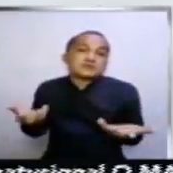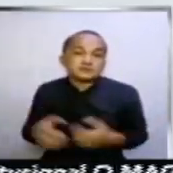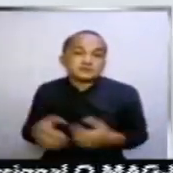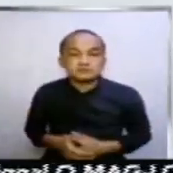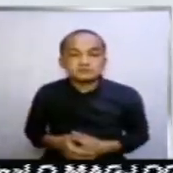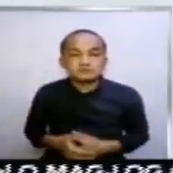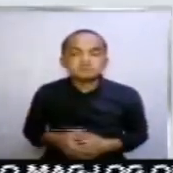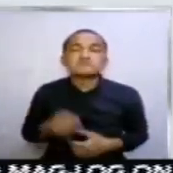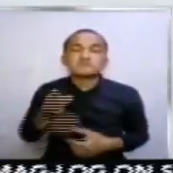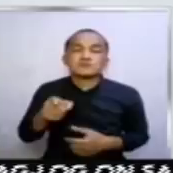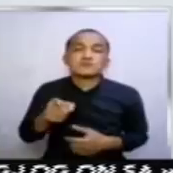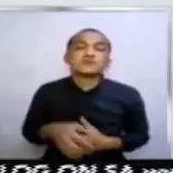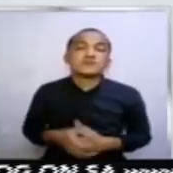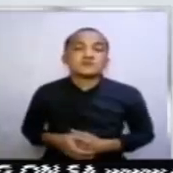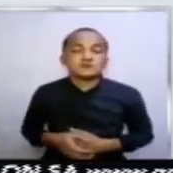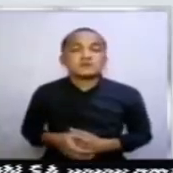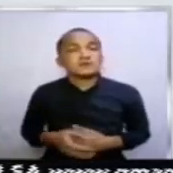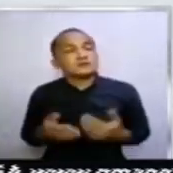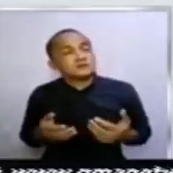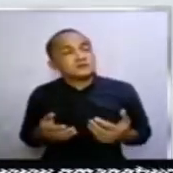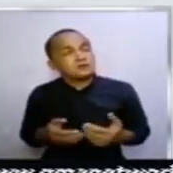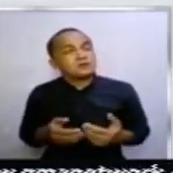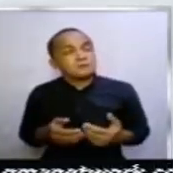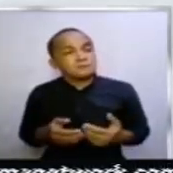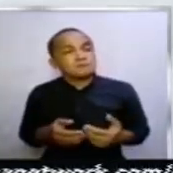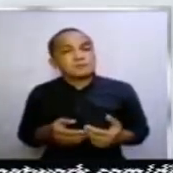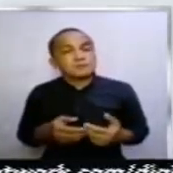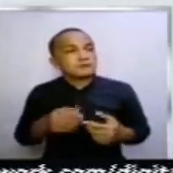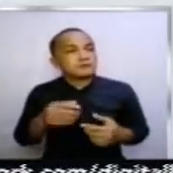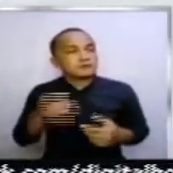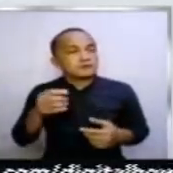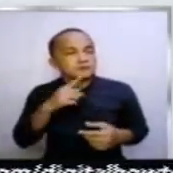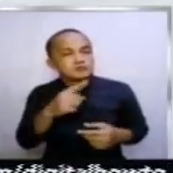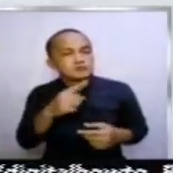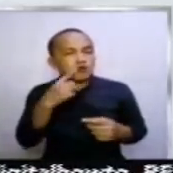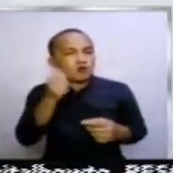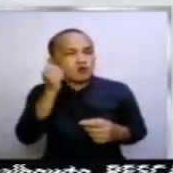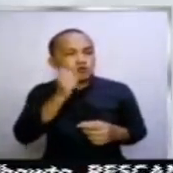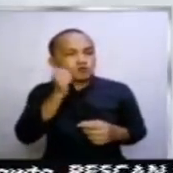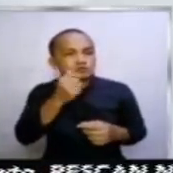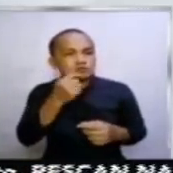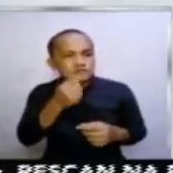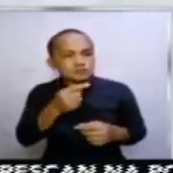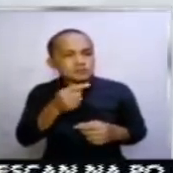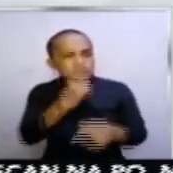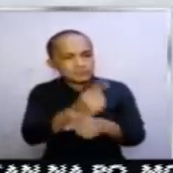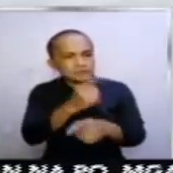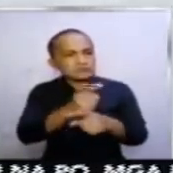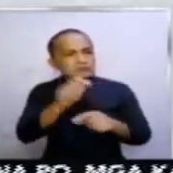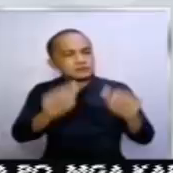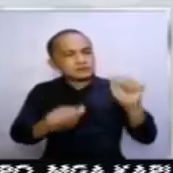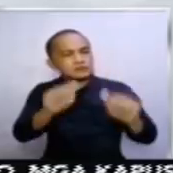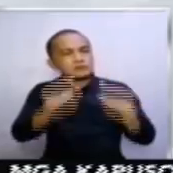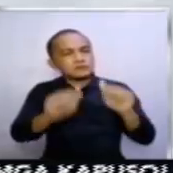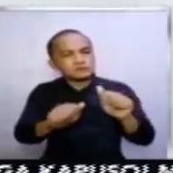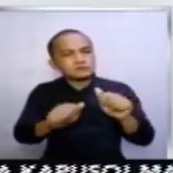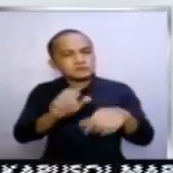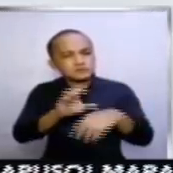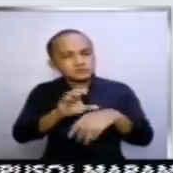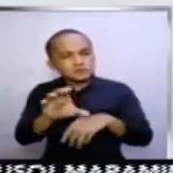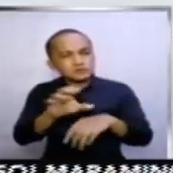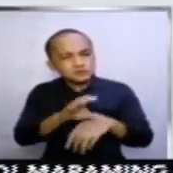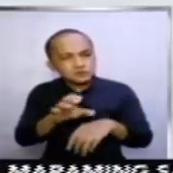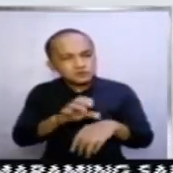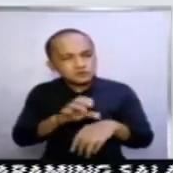So, modesty aside, we were right to assess that the cause of the continuing growth or